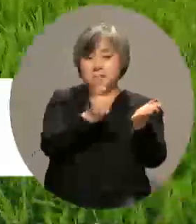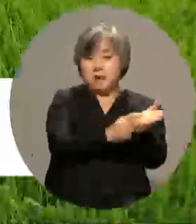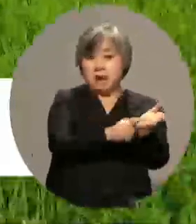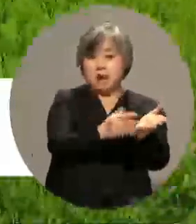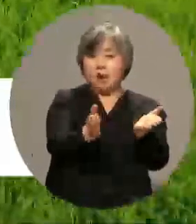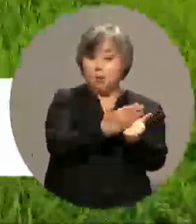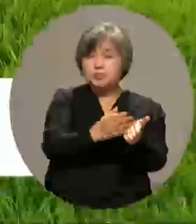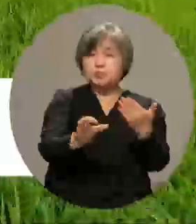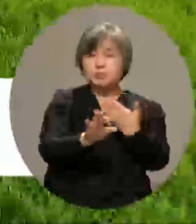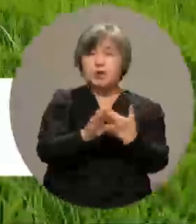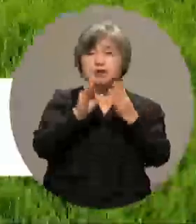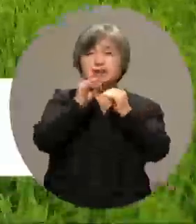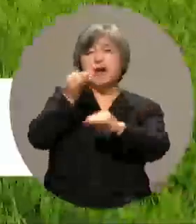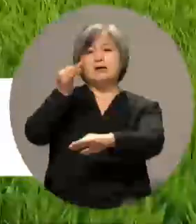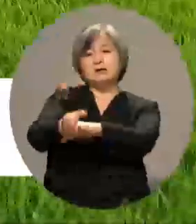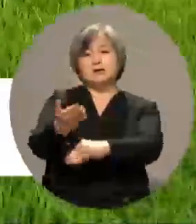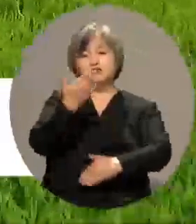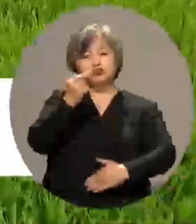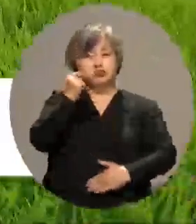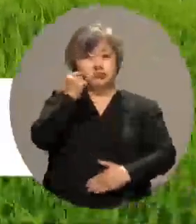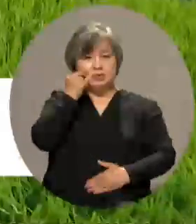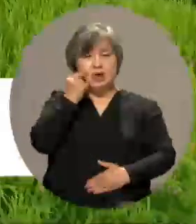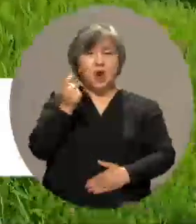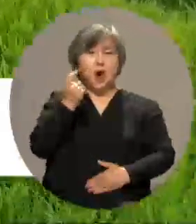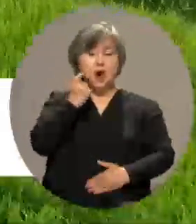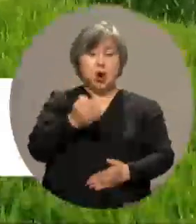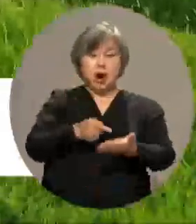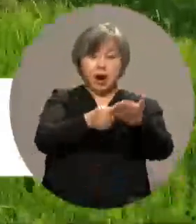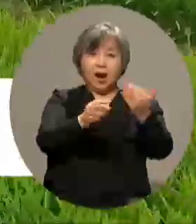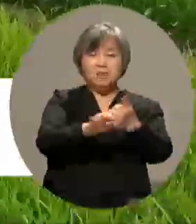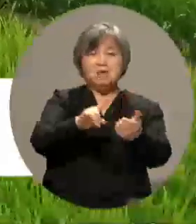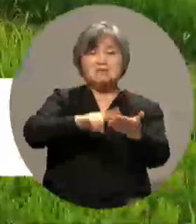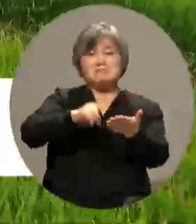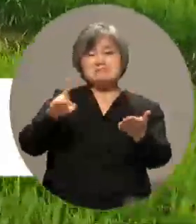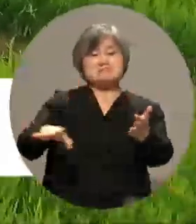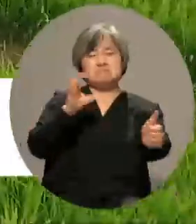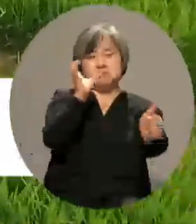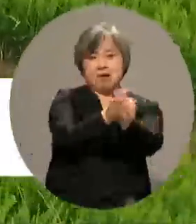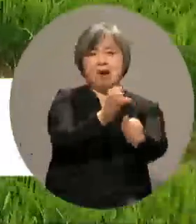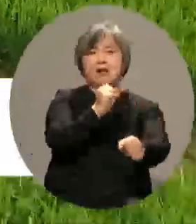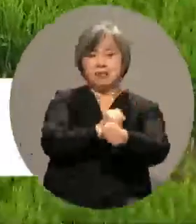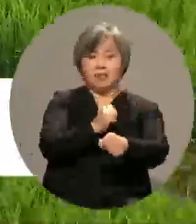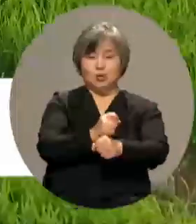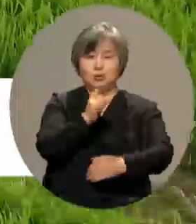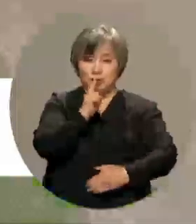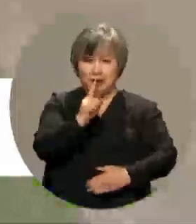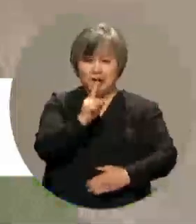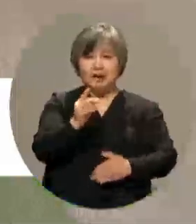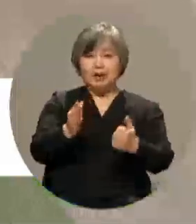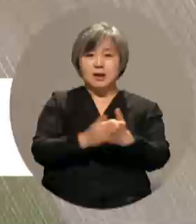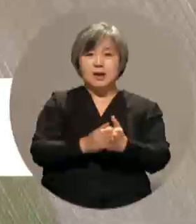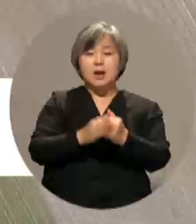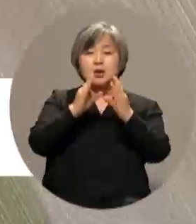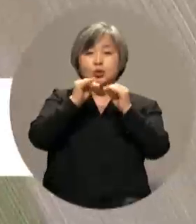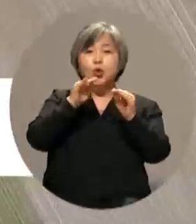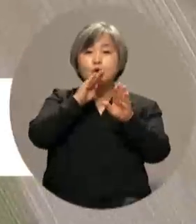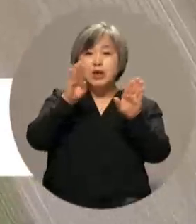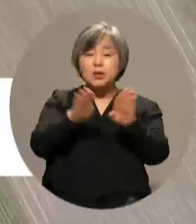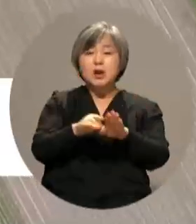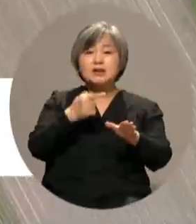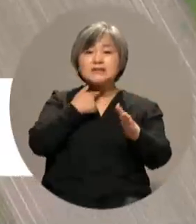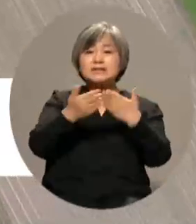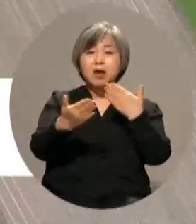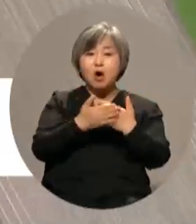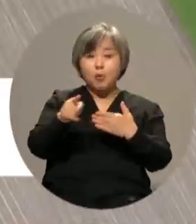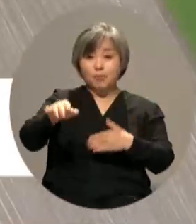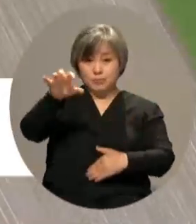않으면 농지를 취득할 수 없고 허위 제출 시 과태료를 부과한다고 밝혔습니다. 주말 농장 체험